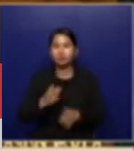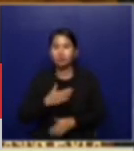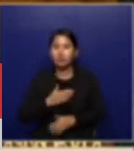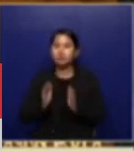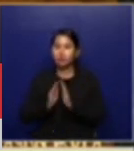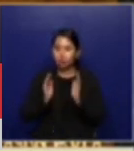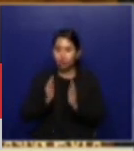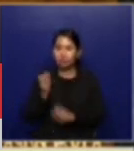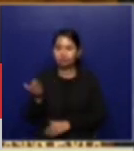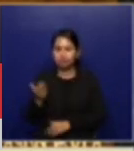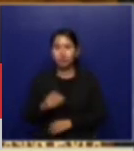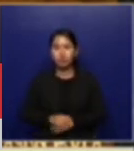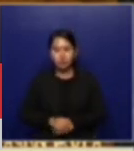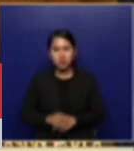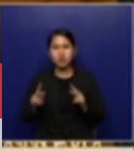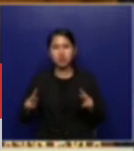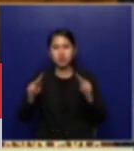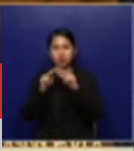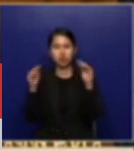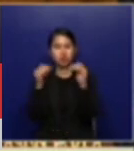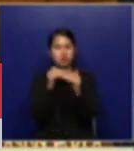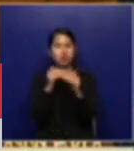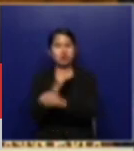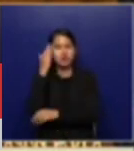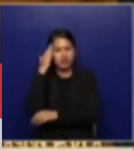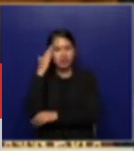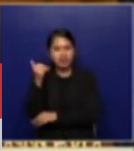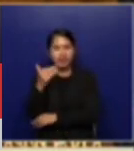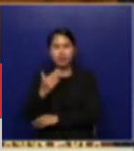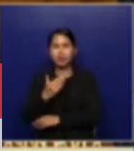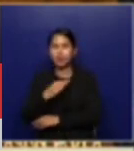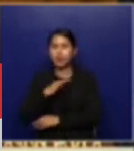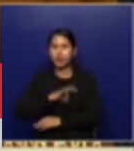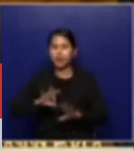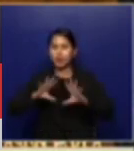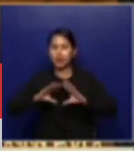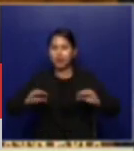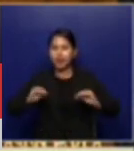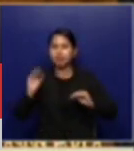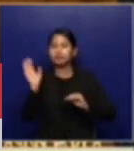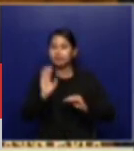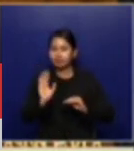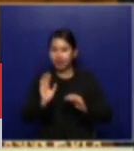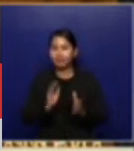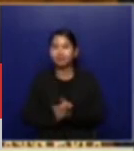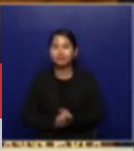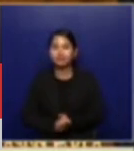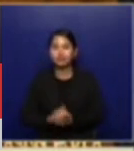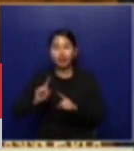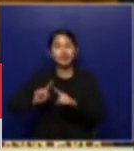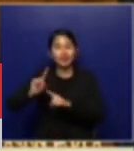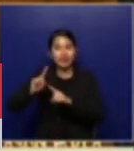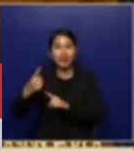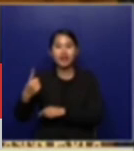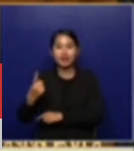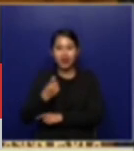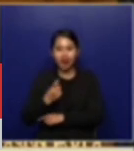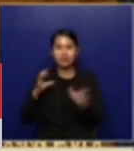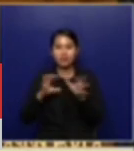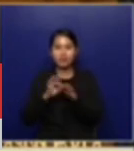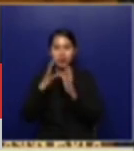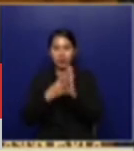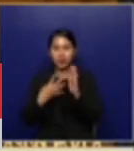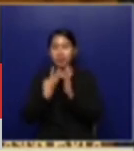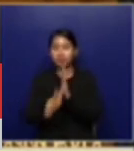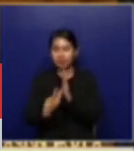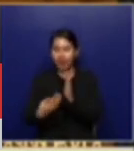คมได้ทราบถึงปัญหานี้มาตลอดแล้วก็ไม่ได้นิ่งเฉยนะครับโดยคำถามแรกที่ท่านถามถึงเกี่ยวกับมาตรการ